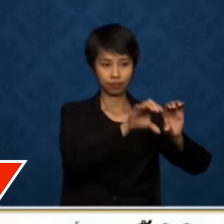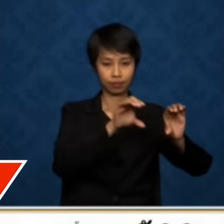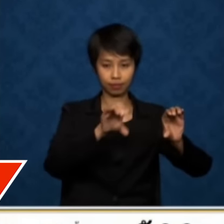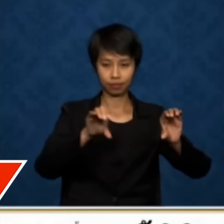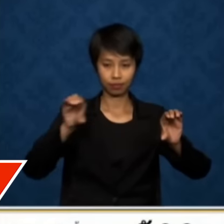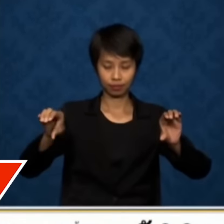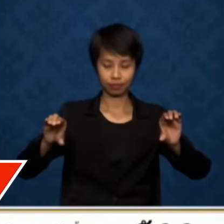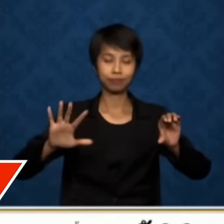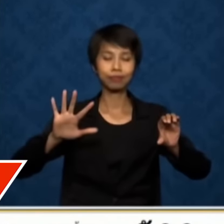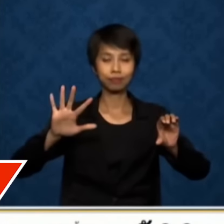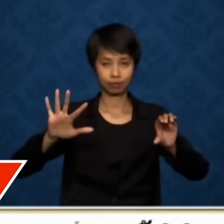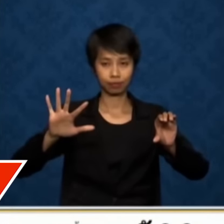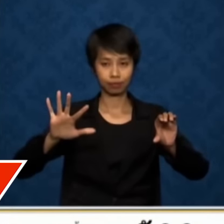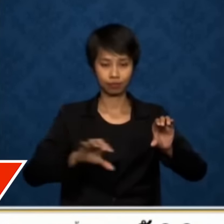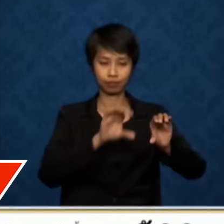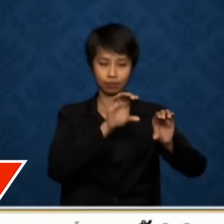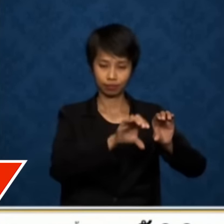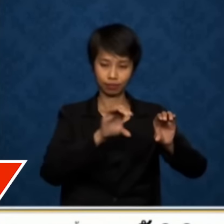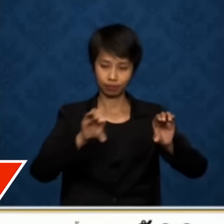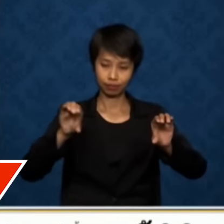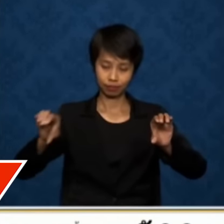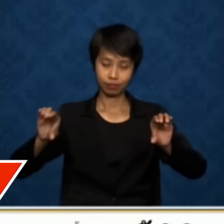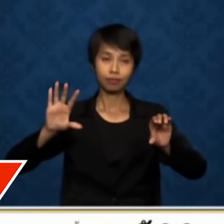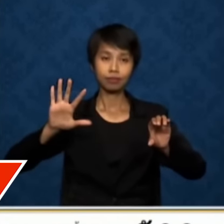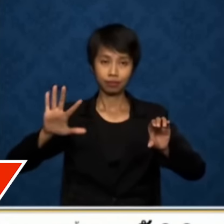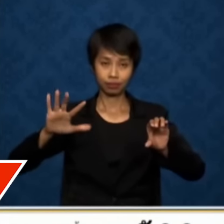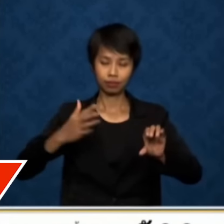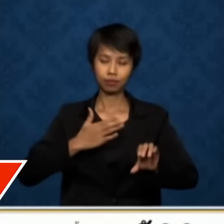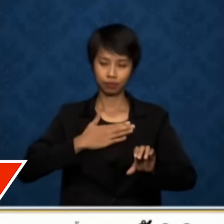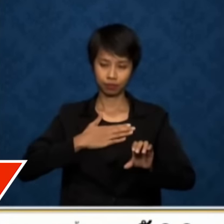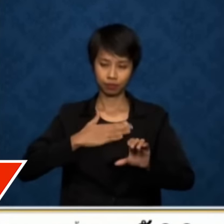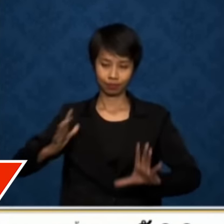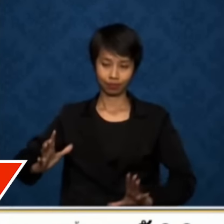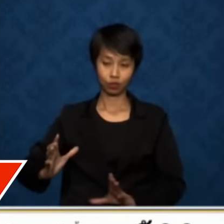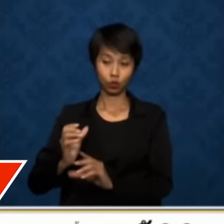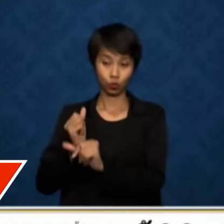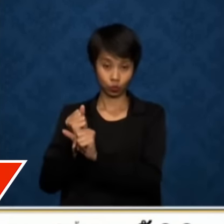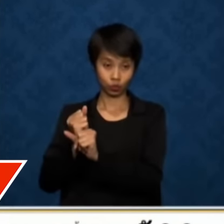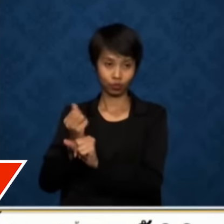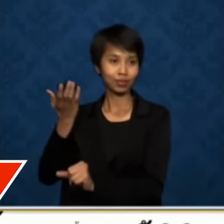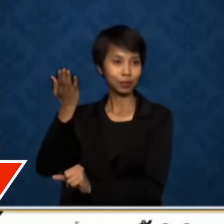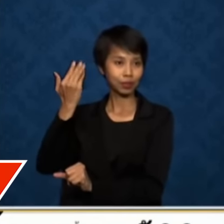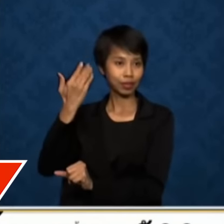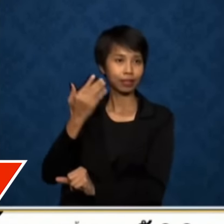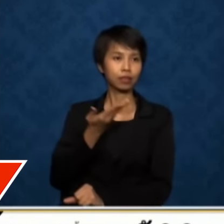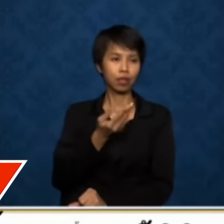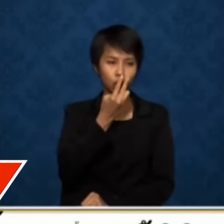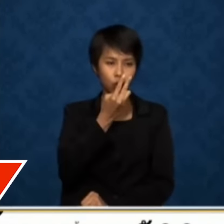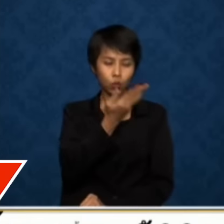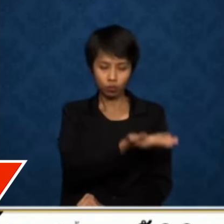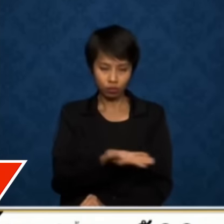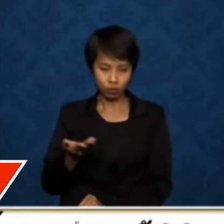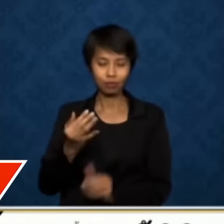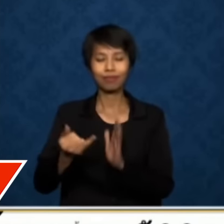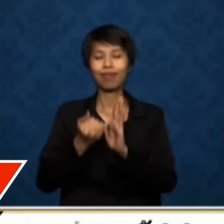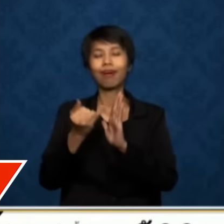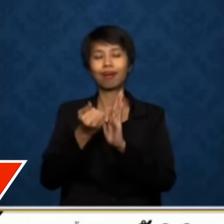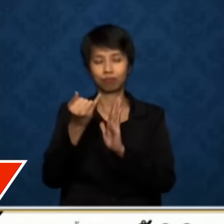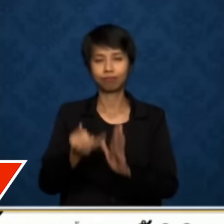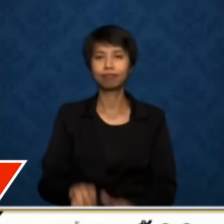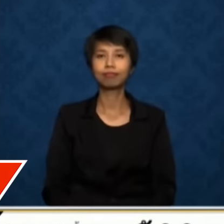ของวันนี้นะครับมี5ข้อนะผมสรุปจากอันเมื่อกี้มาเป็นโฟลว์ชาร์ตอันนี้จะได้เข้าใจง่ายและไม่เป็นการเสียเวลา